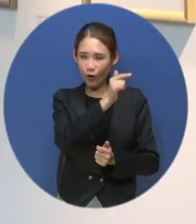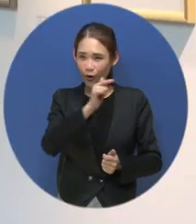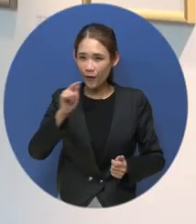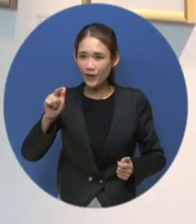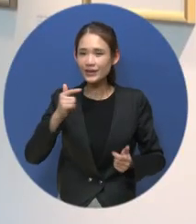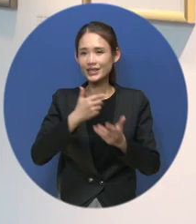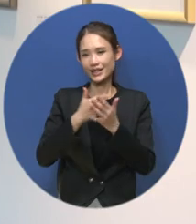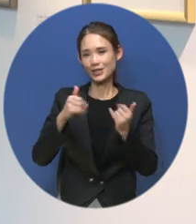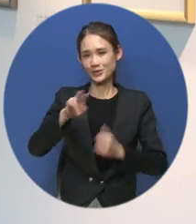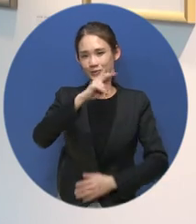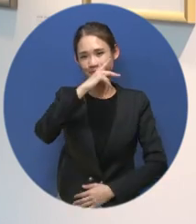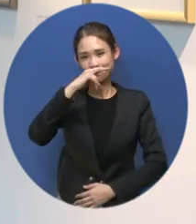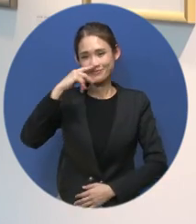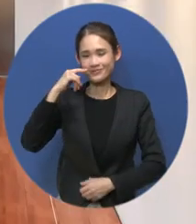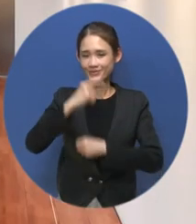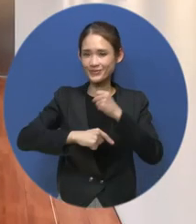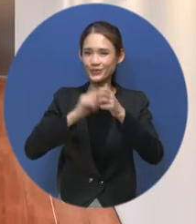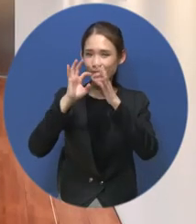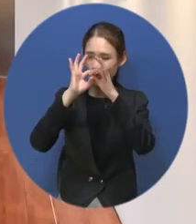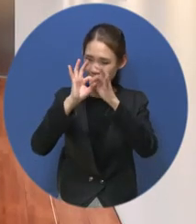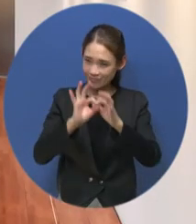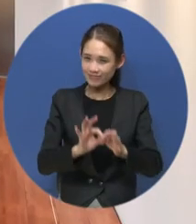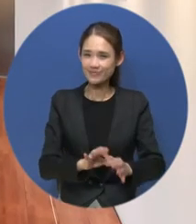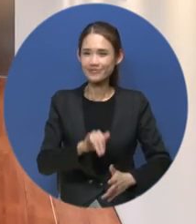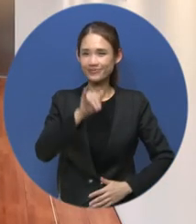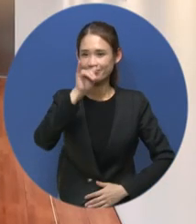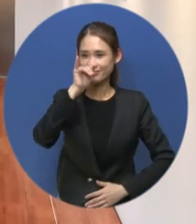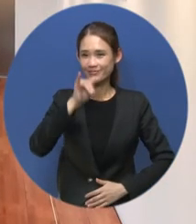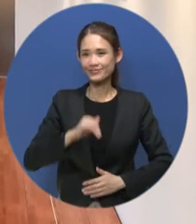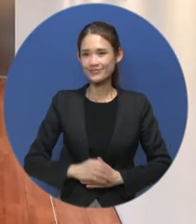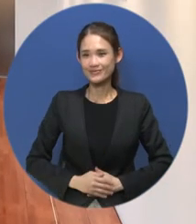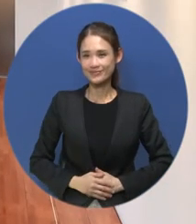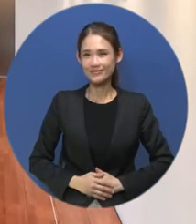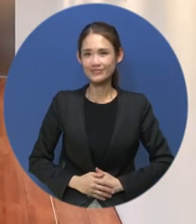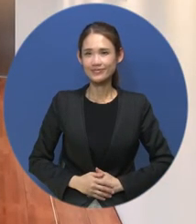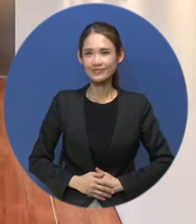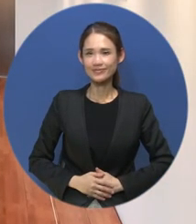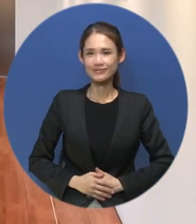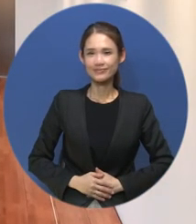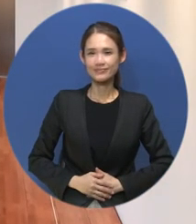향기가 1년 내내 피어나고 있습니다. 복지TV 경계방송 정우선입니다.